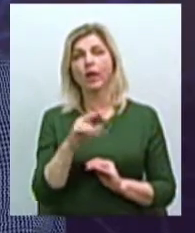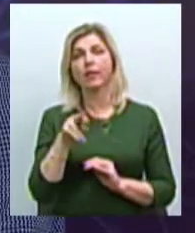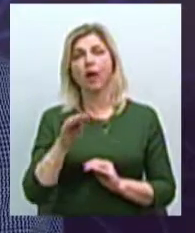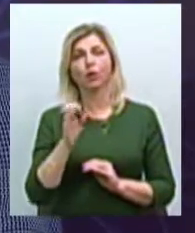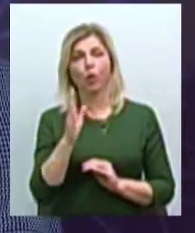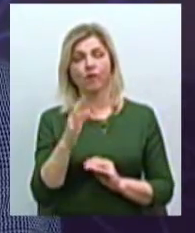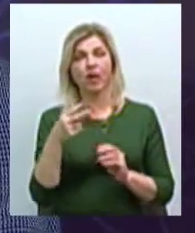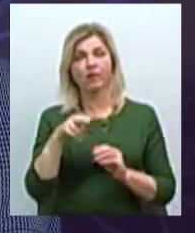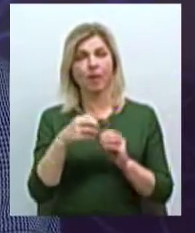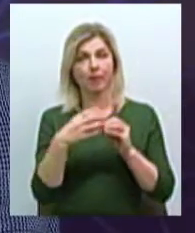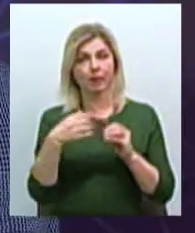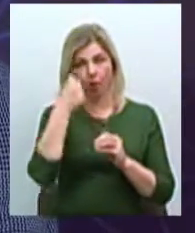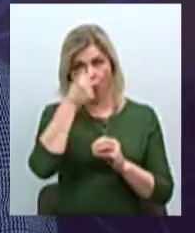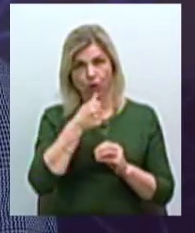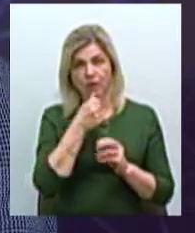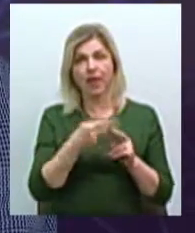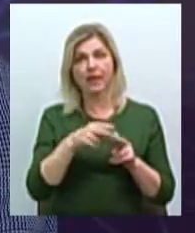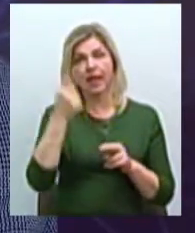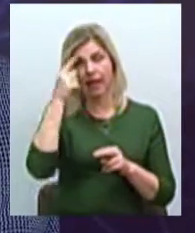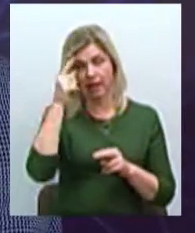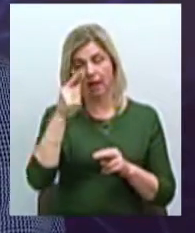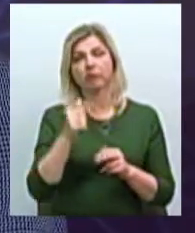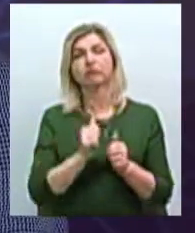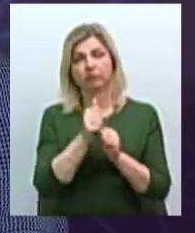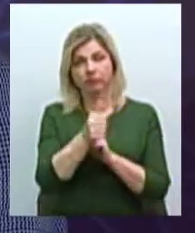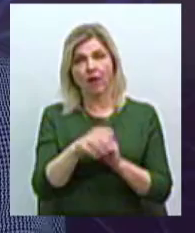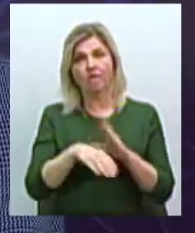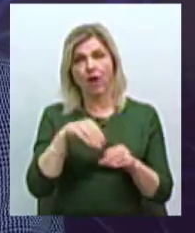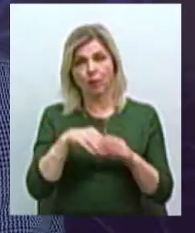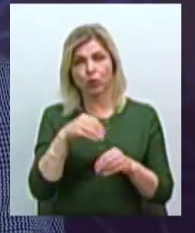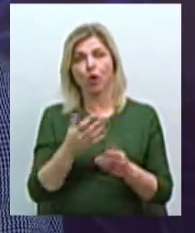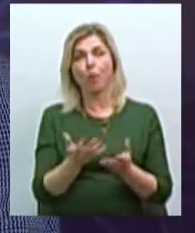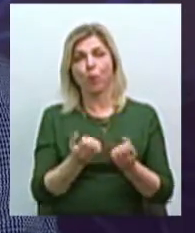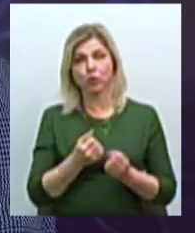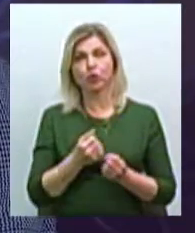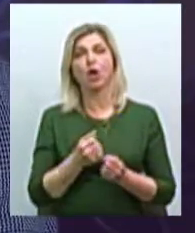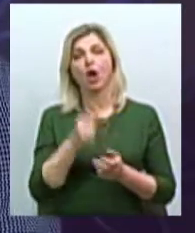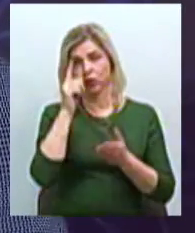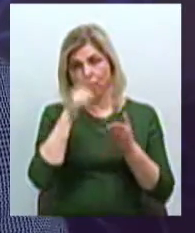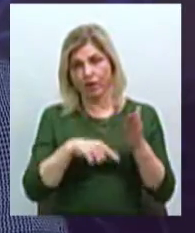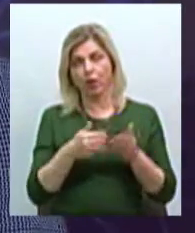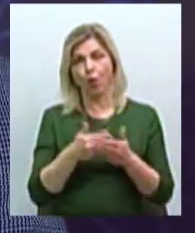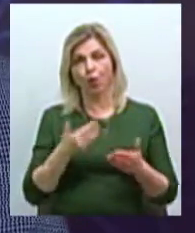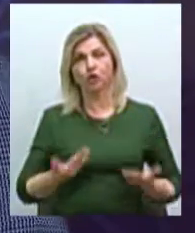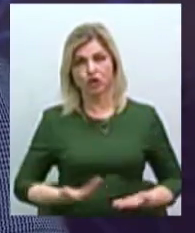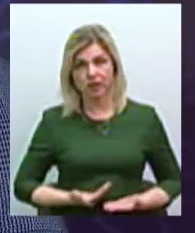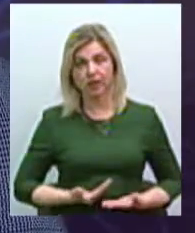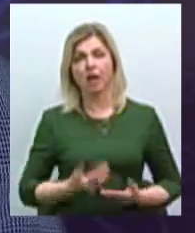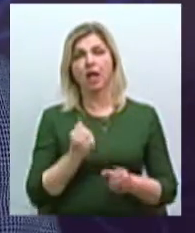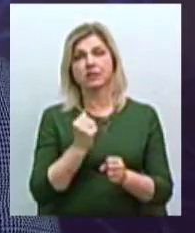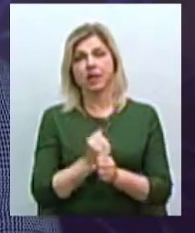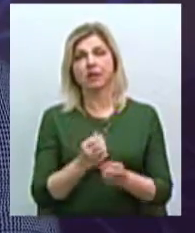2015 році, і він з цією ідеєю пройшов виборчу кампанію, отримав мандат довіри від наших мешканців, став депутатом, сформував